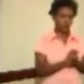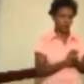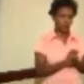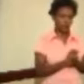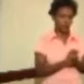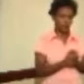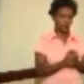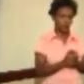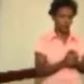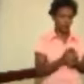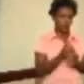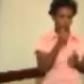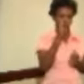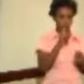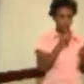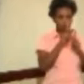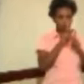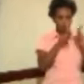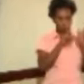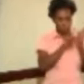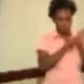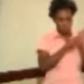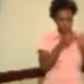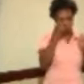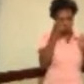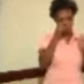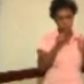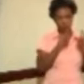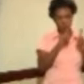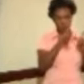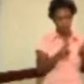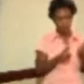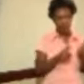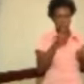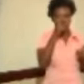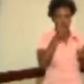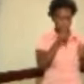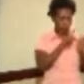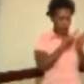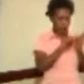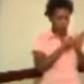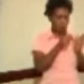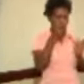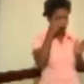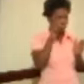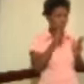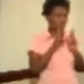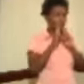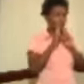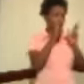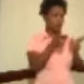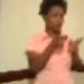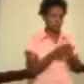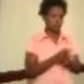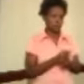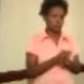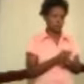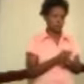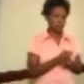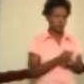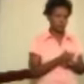les réponses. Alors, 1 minute pour la question, pardon, et 2 minutes pour la réponse. Nous pourrons commencer tout de suite avec